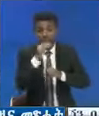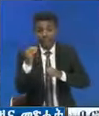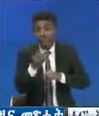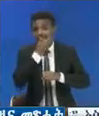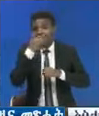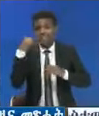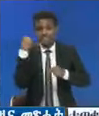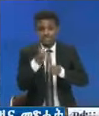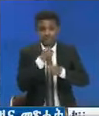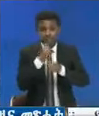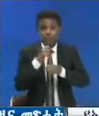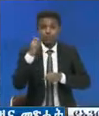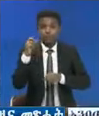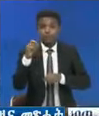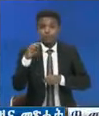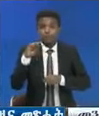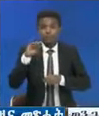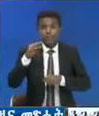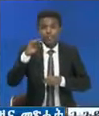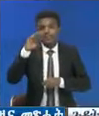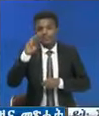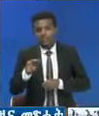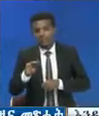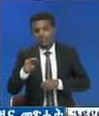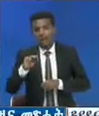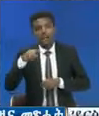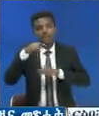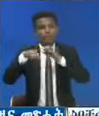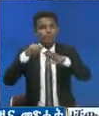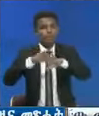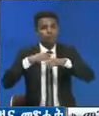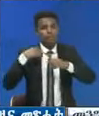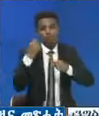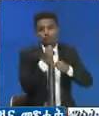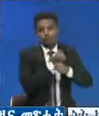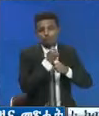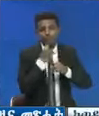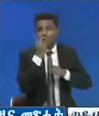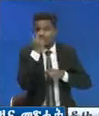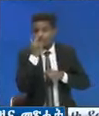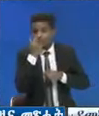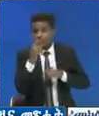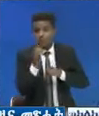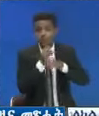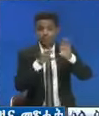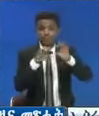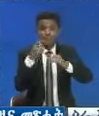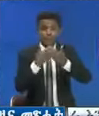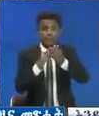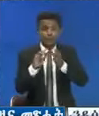የሰሩ ወረዳዎችን እንደ ሜጫ አካባቢ ወስደን በማስጎብኘትና ልምድ ልውውጥ እንዲወስዱ በማድረግ ከዚህ መጥተው በዚህ በምታዩት